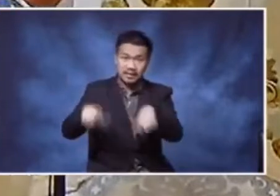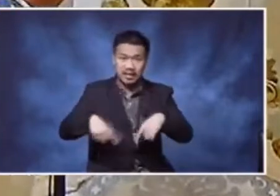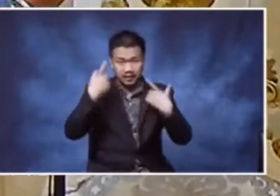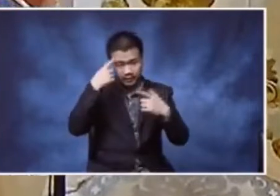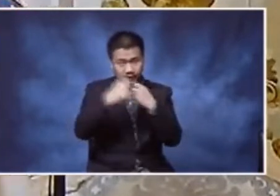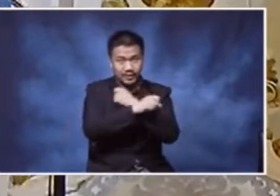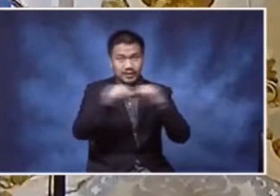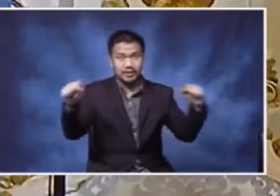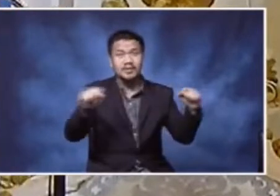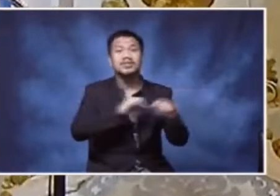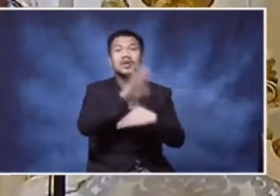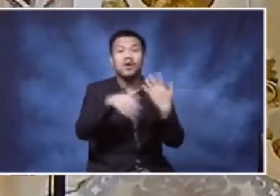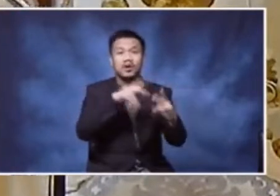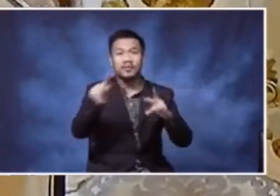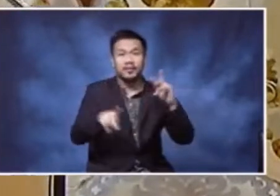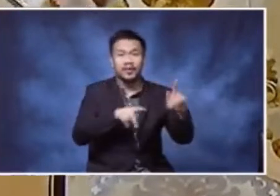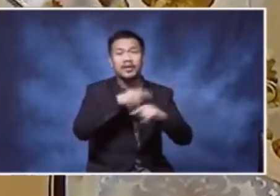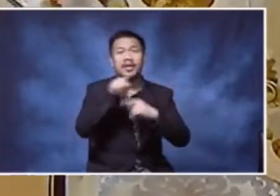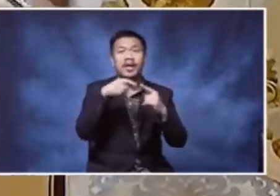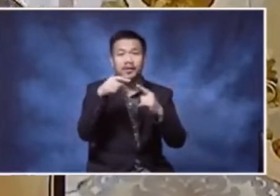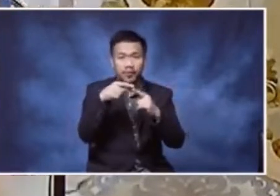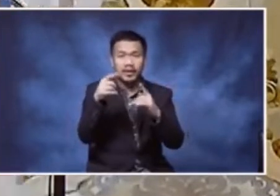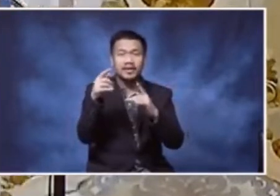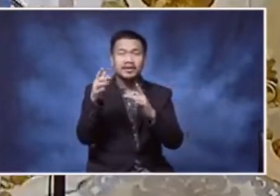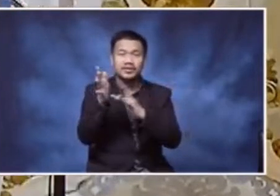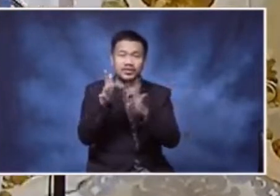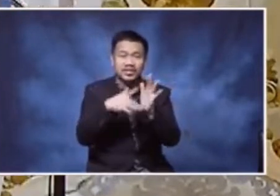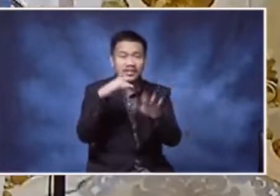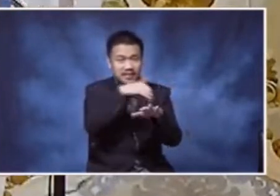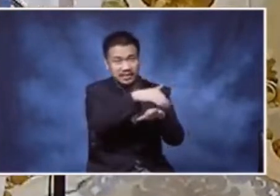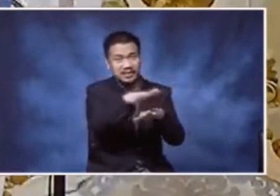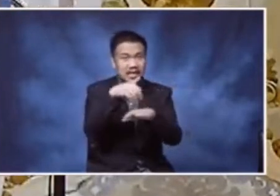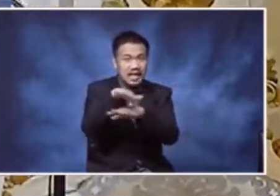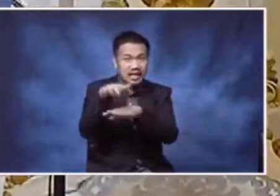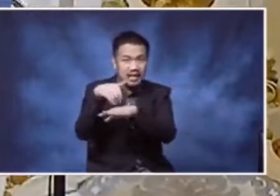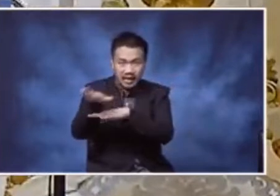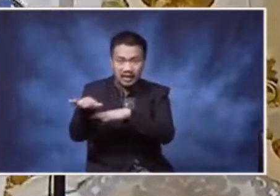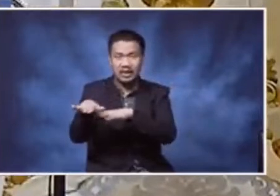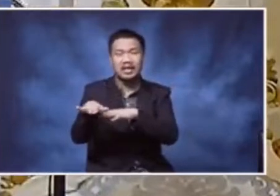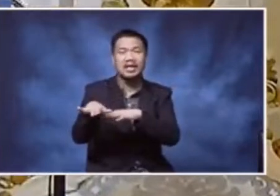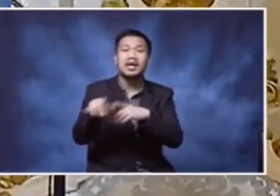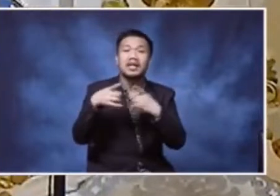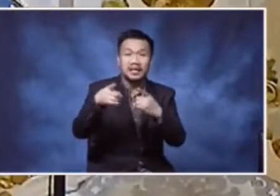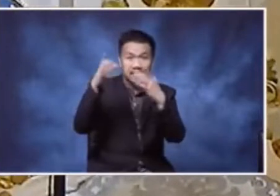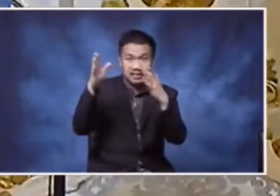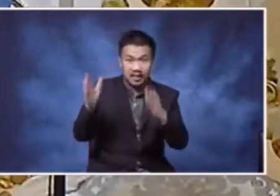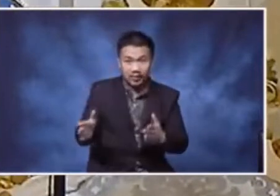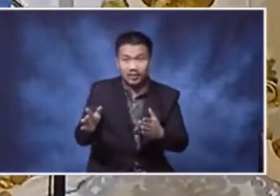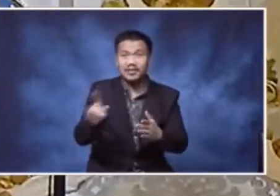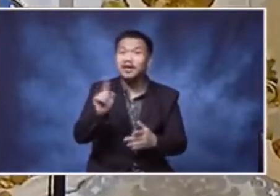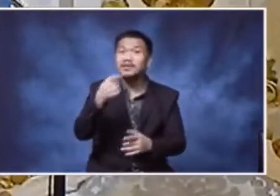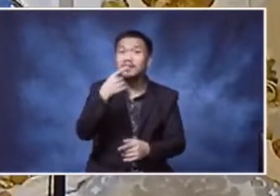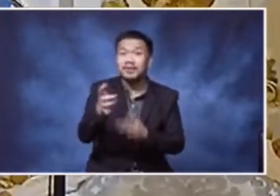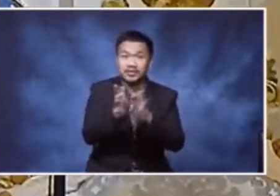lahat. At nung pinadala niya ang kanyang mga alagad, sinabi niya, "Humayo kayo sa lahat ng mga